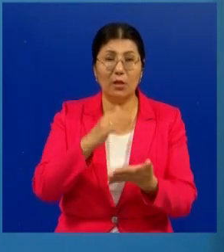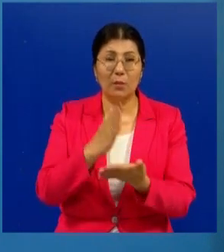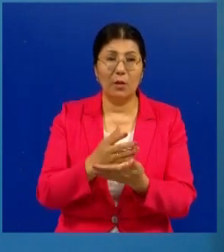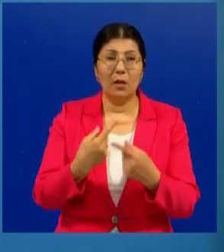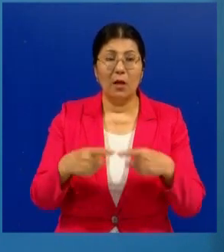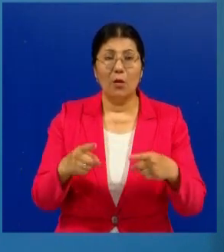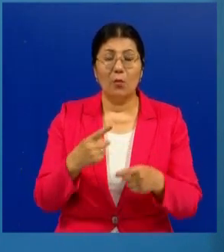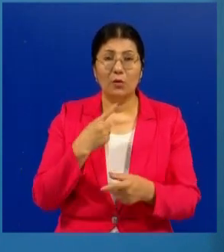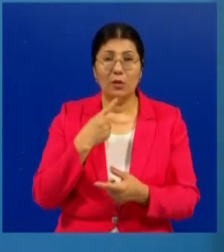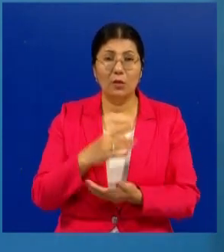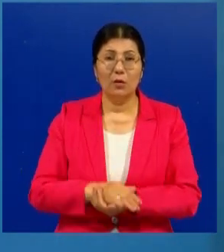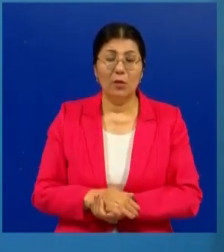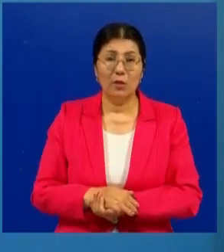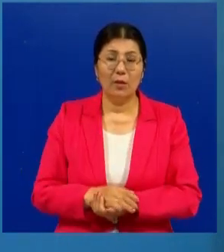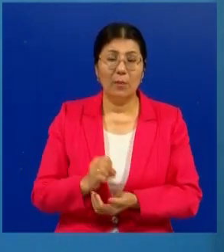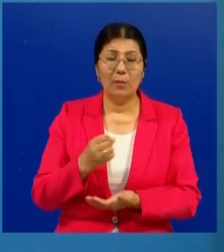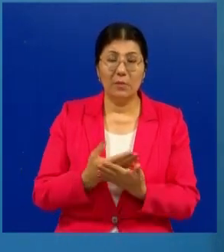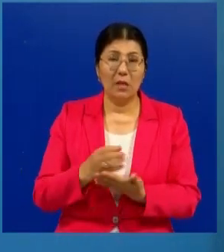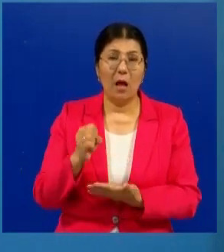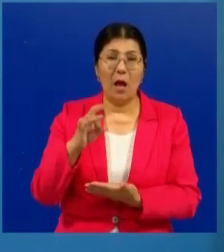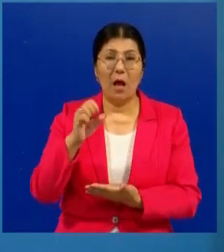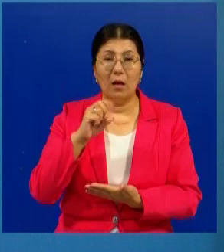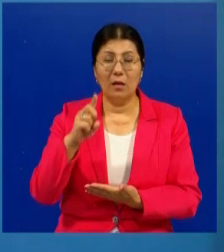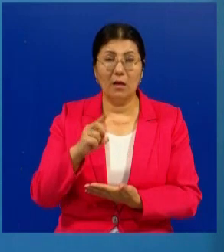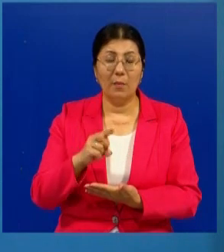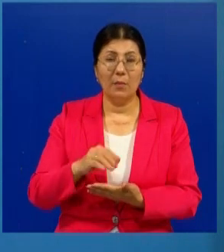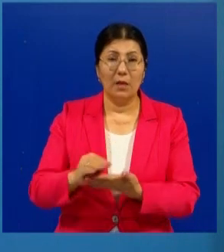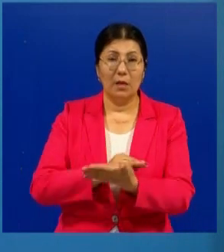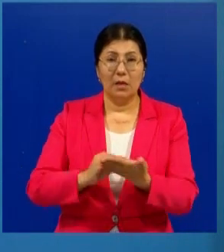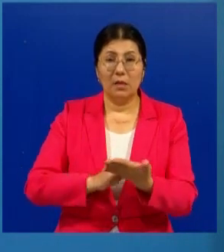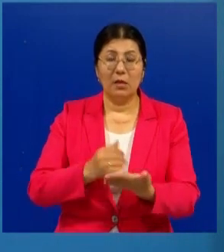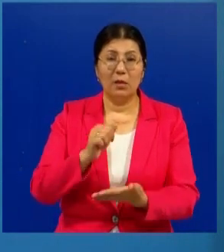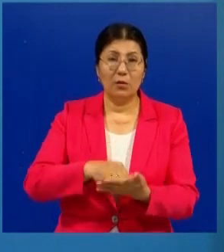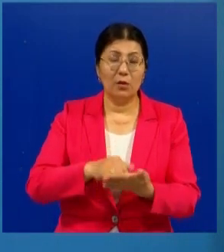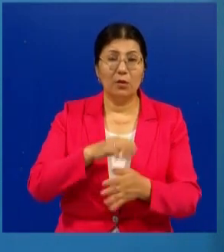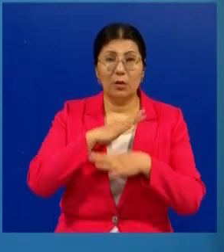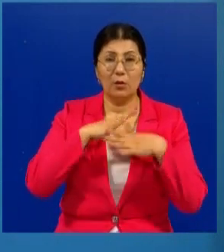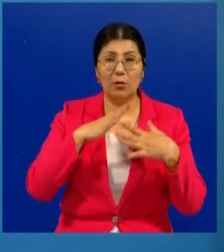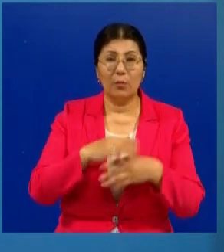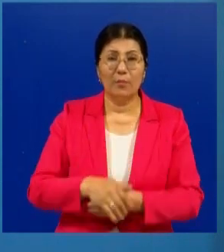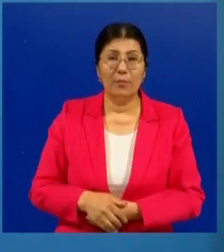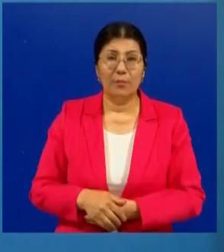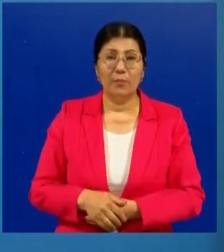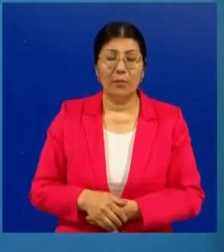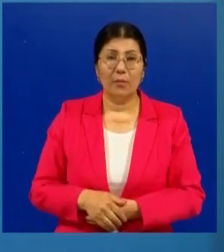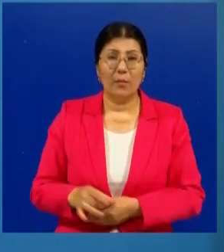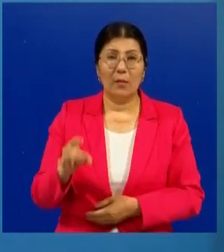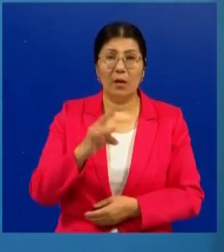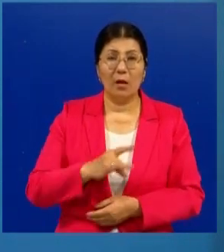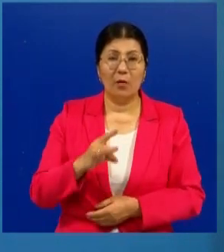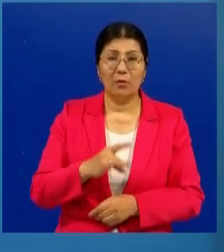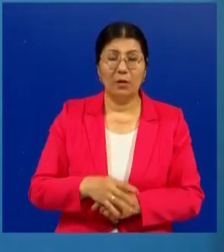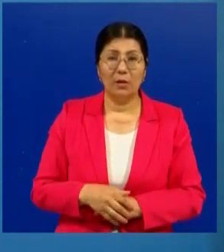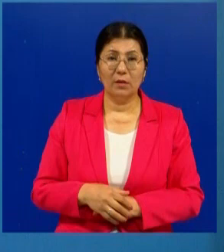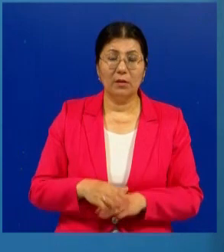тілде араб тіліндегі төте жазудағы құжаттар да әлі бар, оларды да жарыққа шығару керек. Сол сияқты сосын